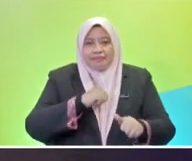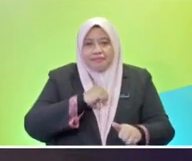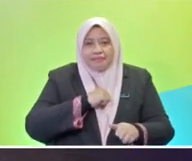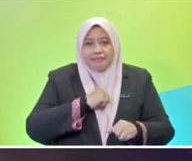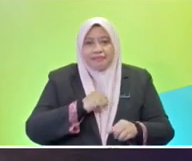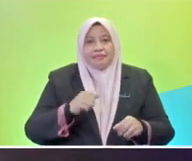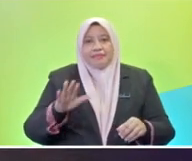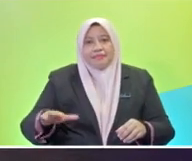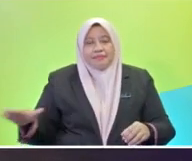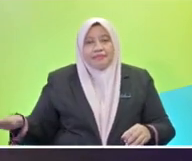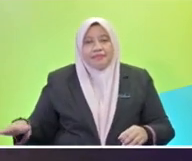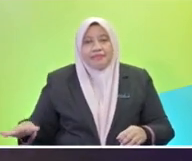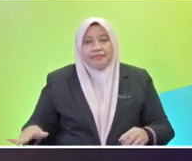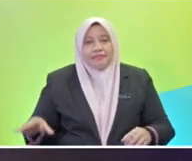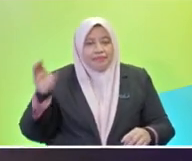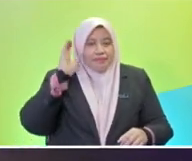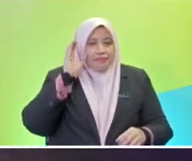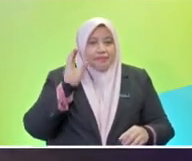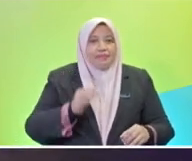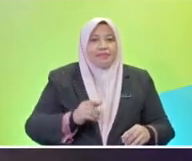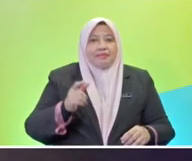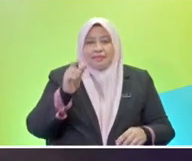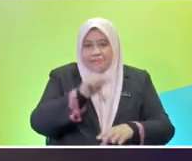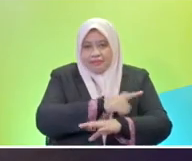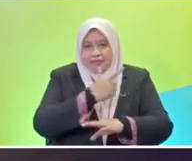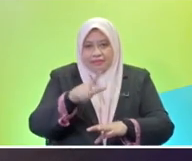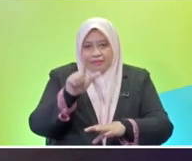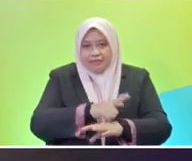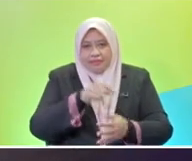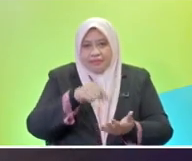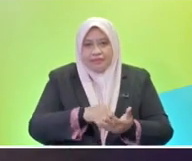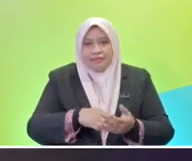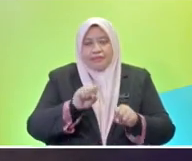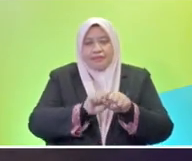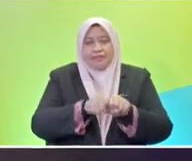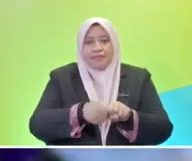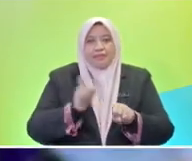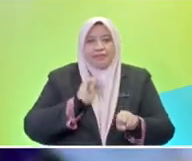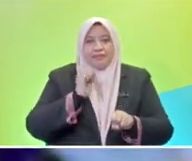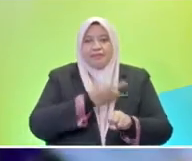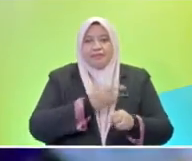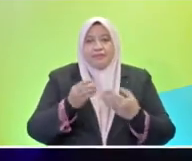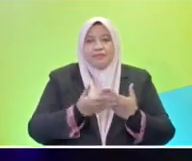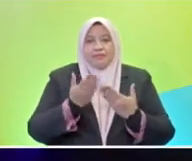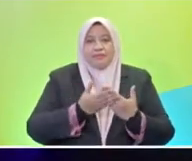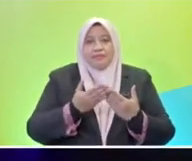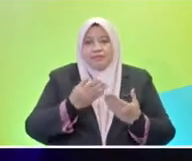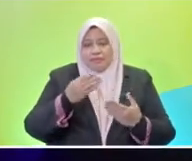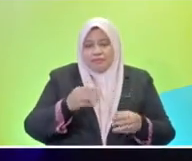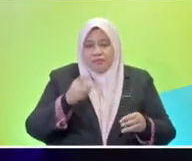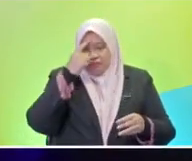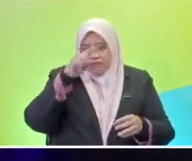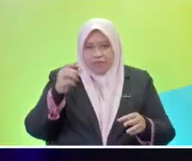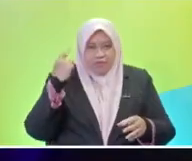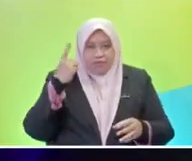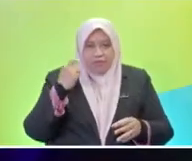Jadi adik-adik dengarkan baik-baik lirik bagi lagu ini supaya kita mudah untuk kita faham. Cikgu